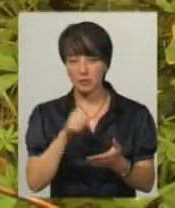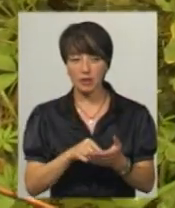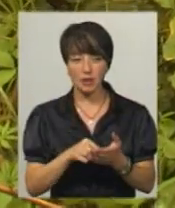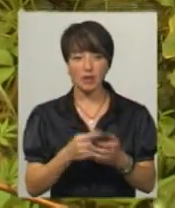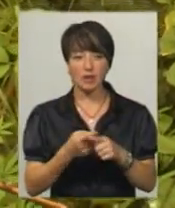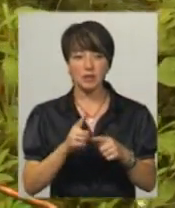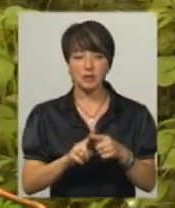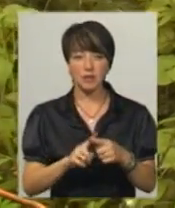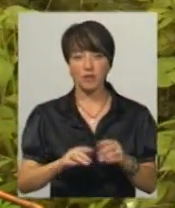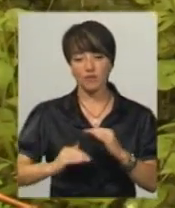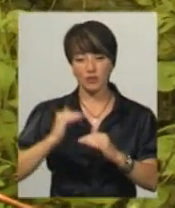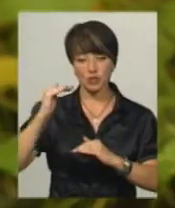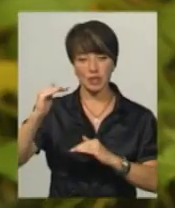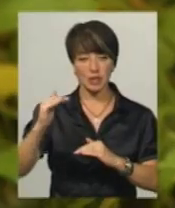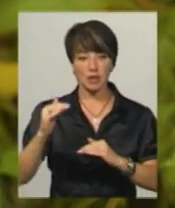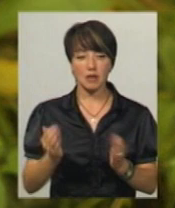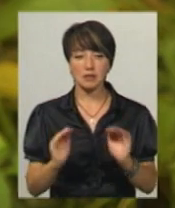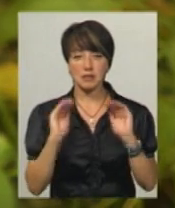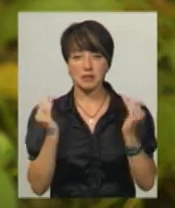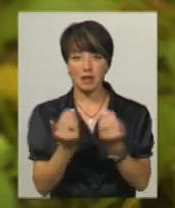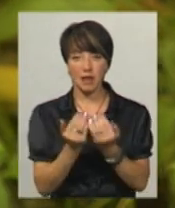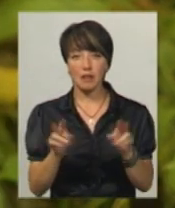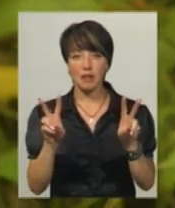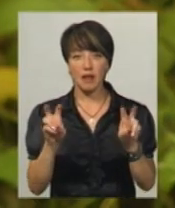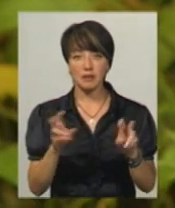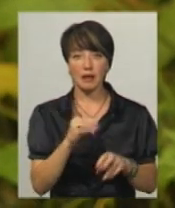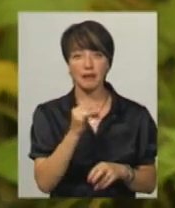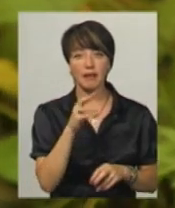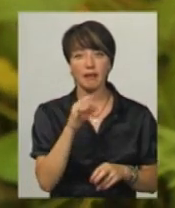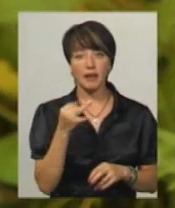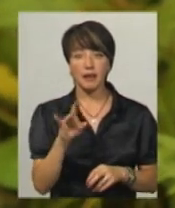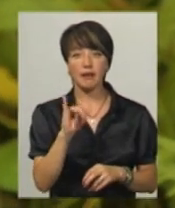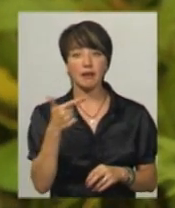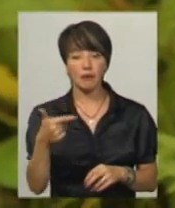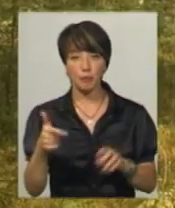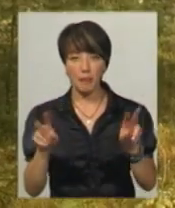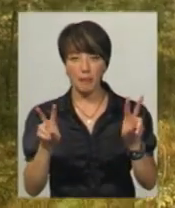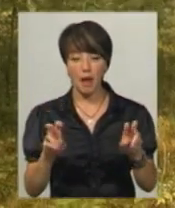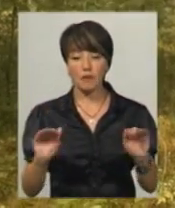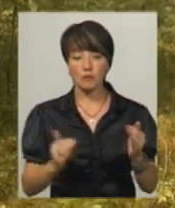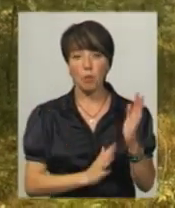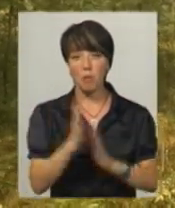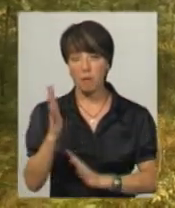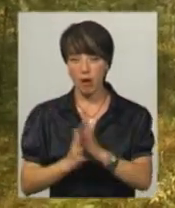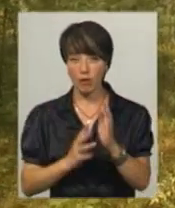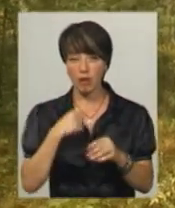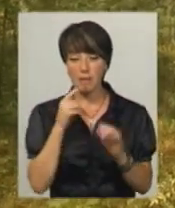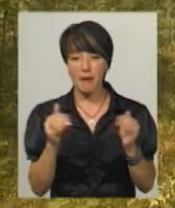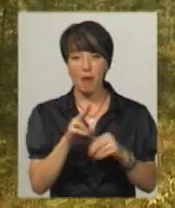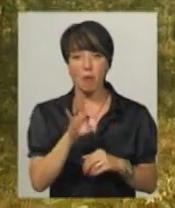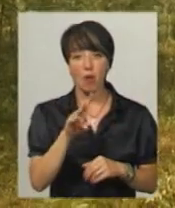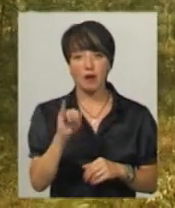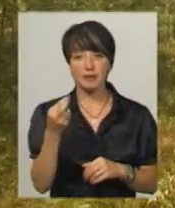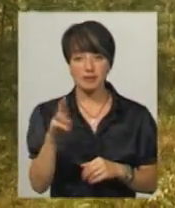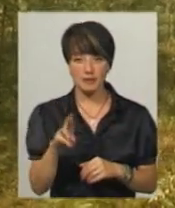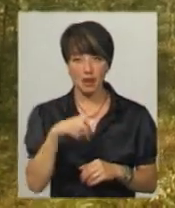вищині гідрологічного заказника місцевого значення з назвою «Гнилий ріг». У Національному природному парку «Мале Полісся», каже його старший науковий співробітник